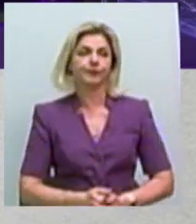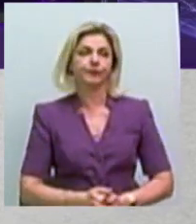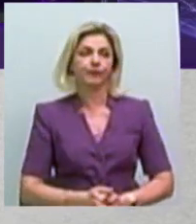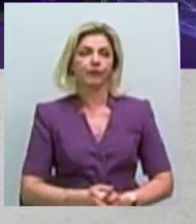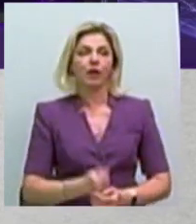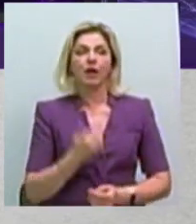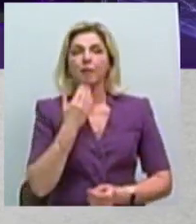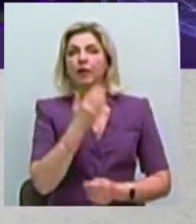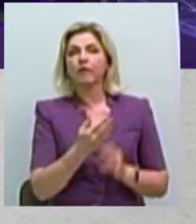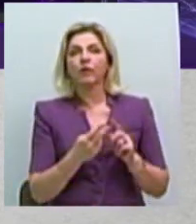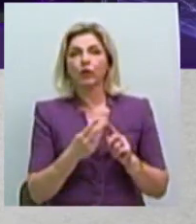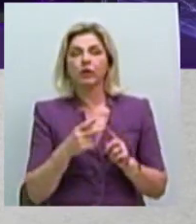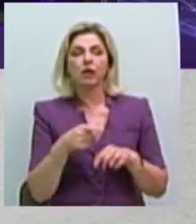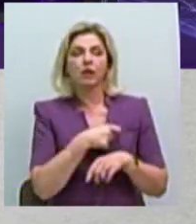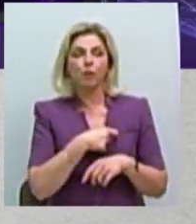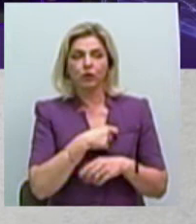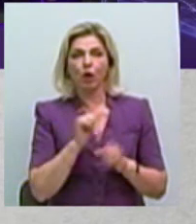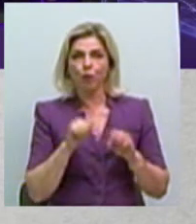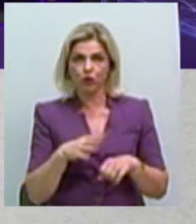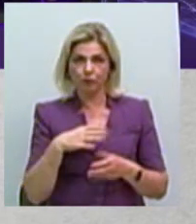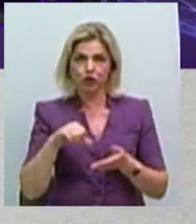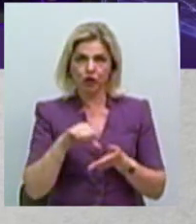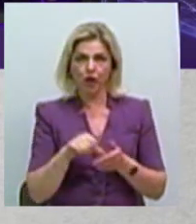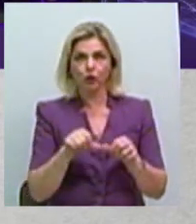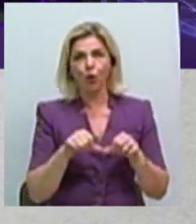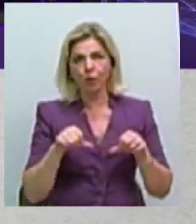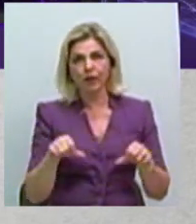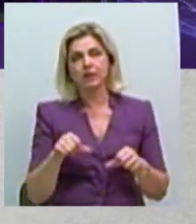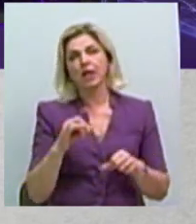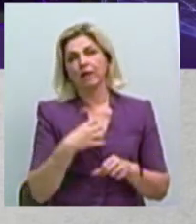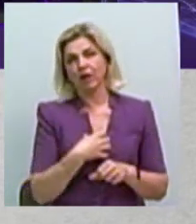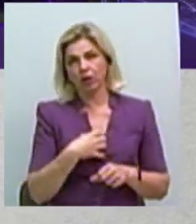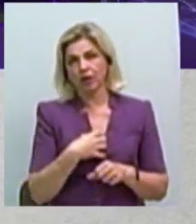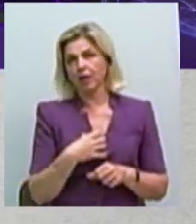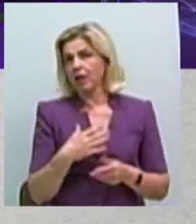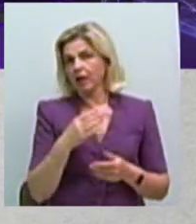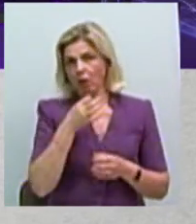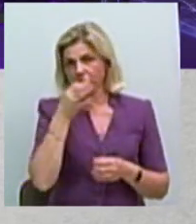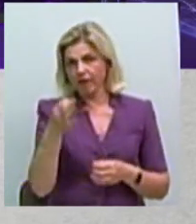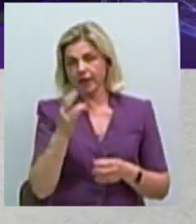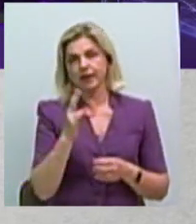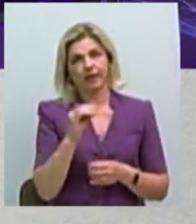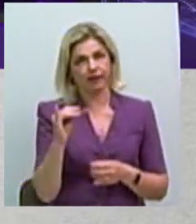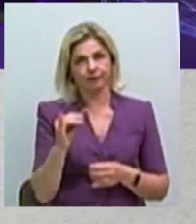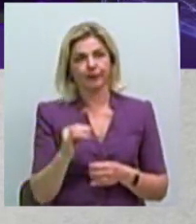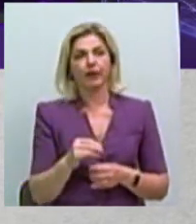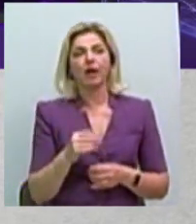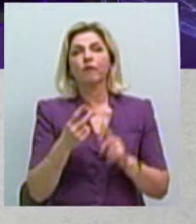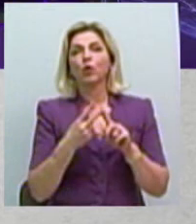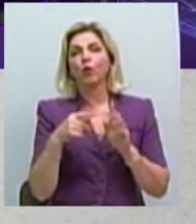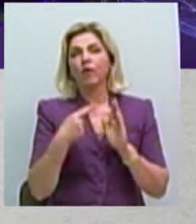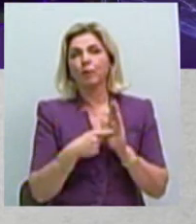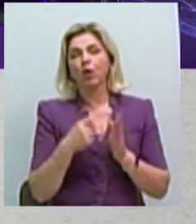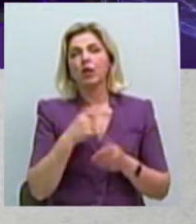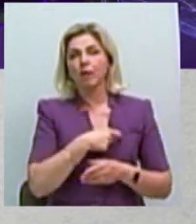Народний депутат може бути членом Кабінету міністрів України, керівником центрального органу виконавчої влади? Ні. Народний депутат має право суміщати